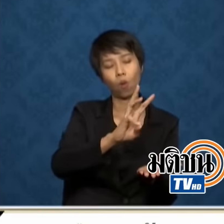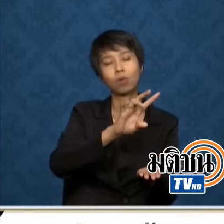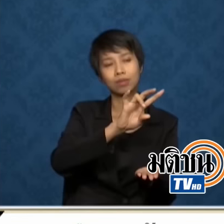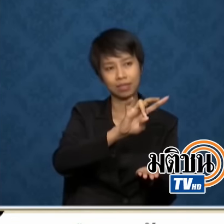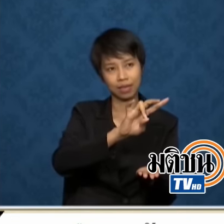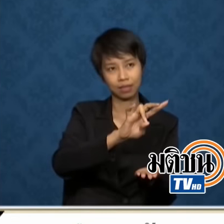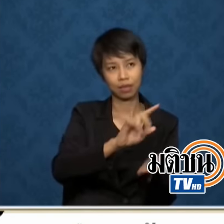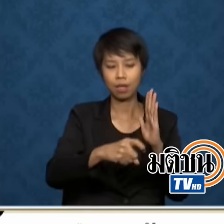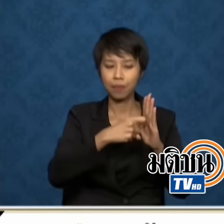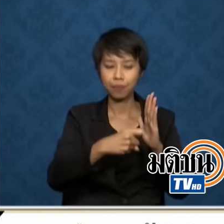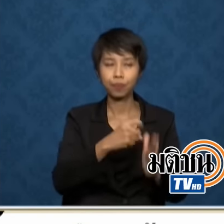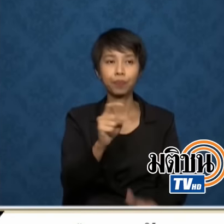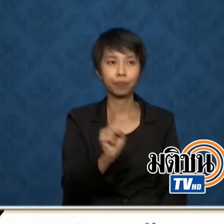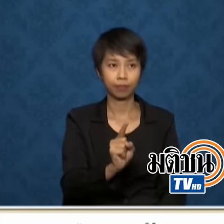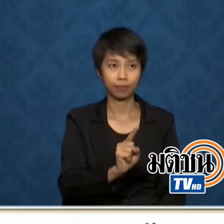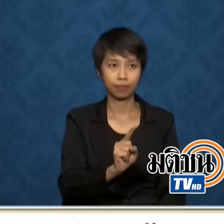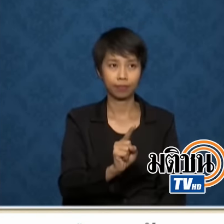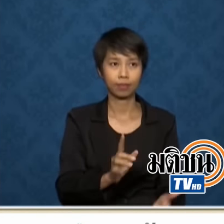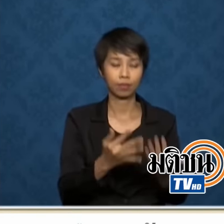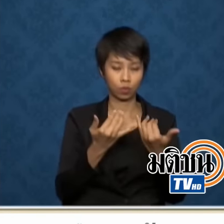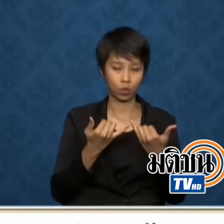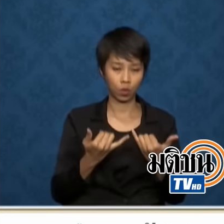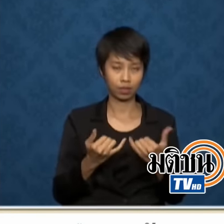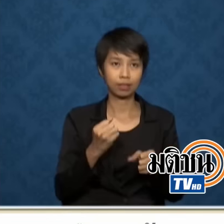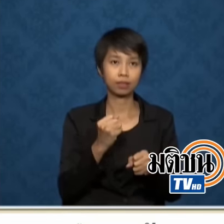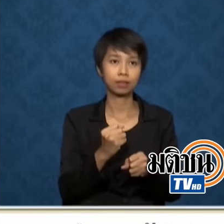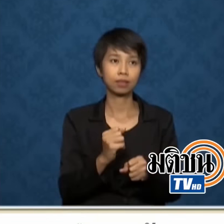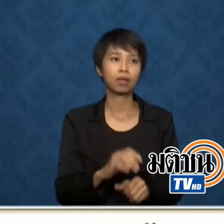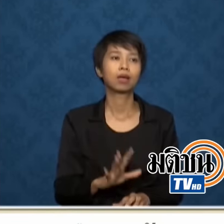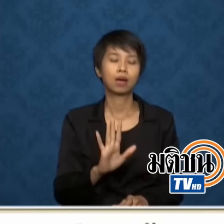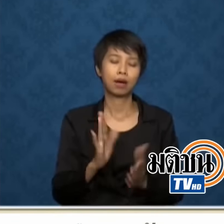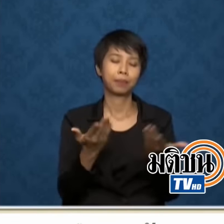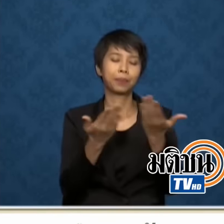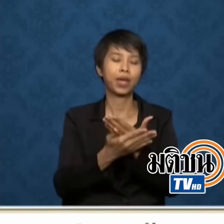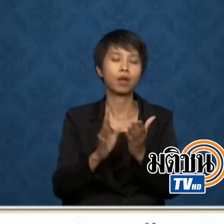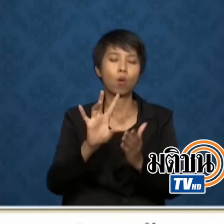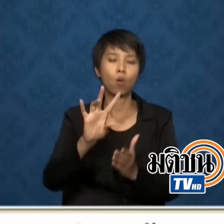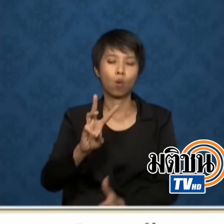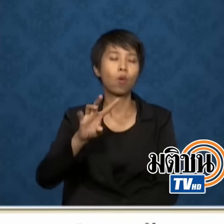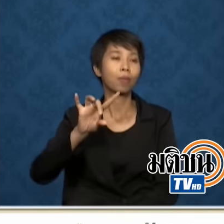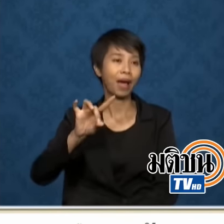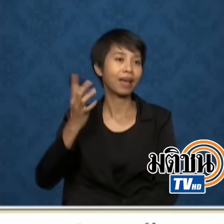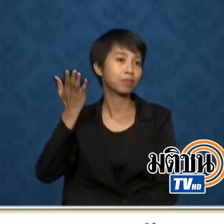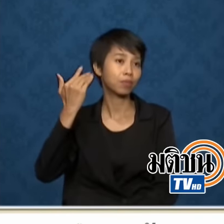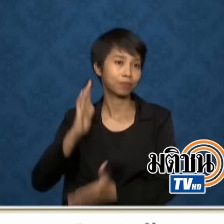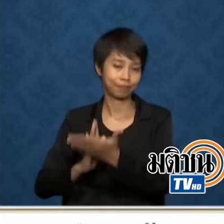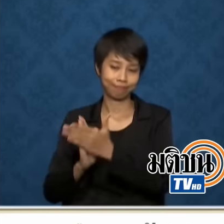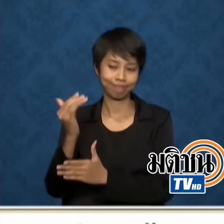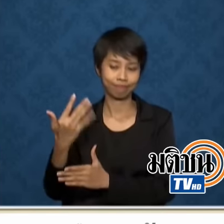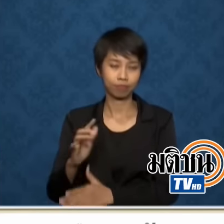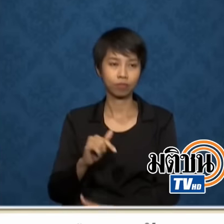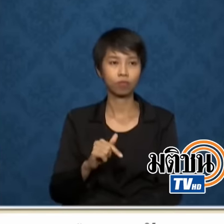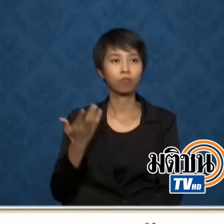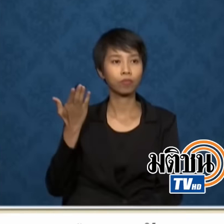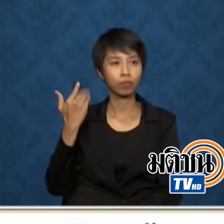ที่มาก็คือว่าตอนนี้เนี่ยเราทำของดูของปี68ก่อนก็ได้ค่ะเพราะว่าเพิ่งผ่านครม.ไปเมื่อวานนี้นะคะเ